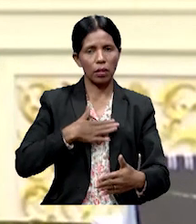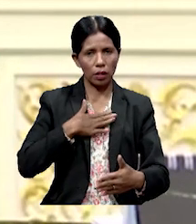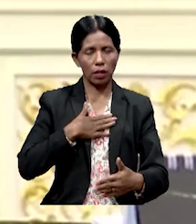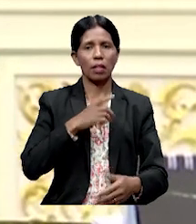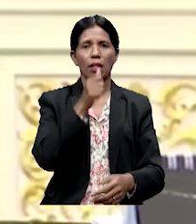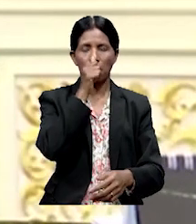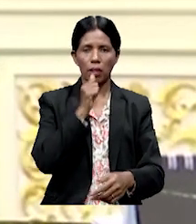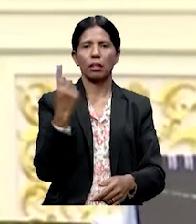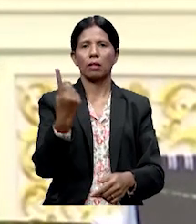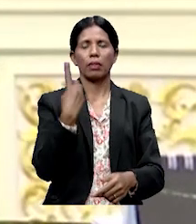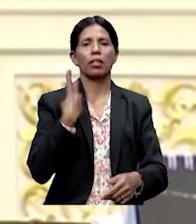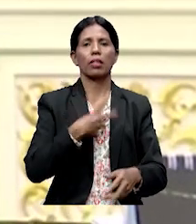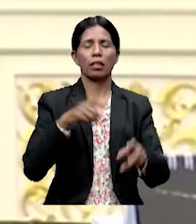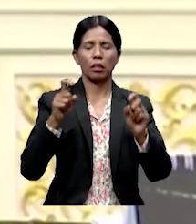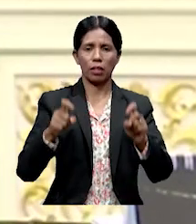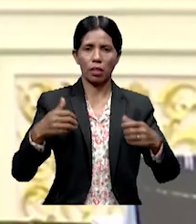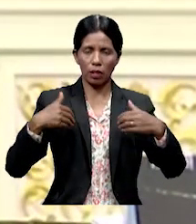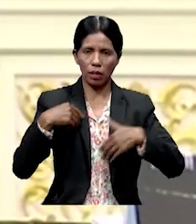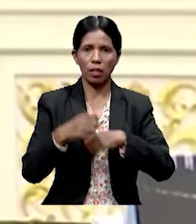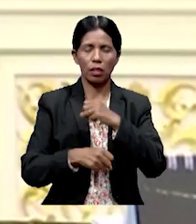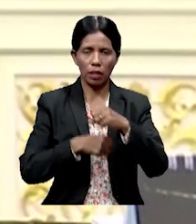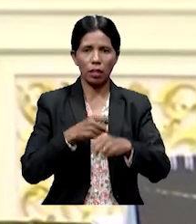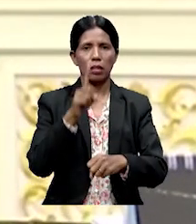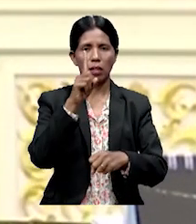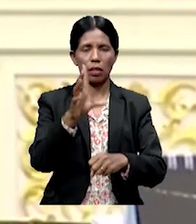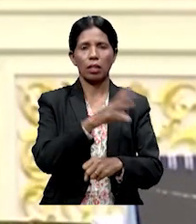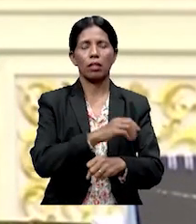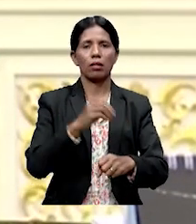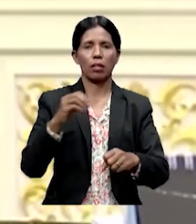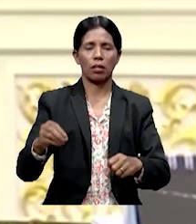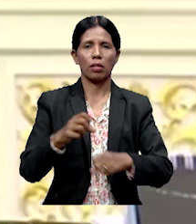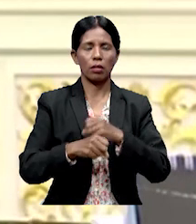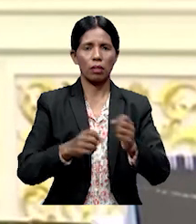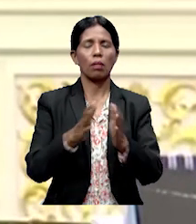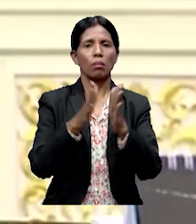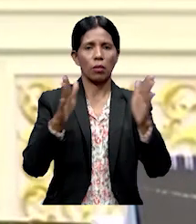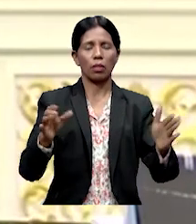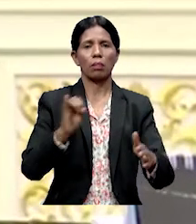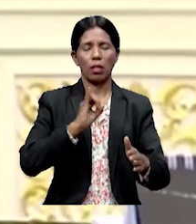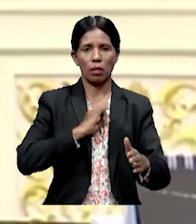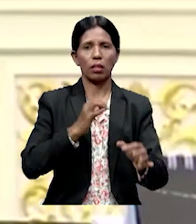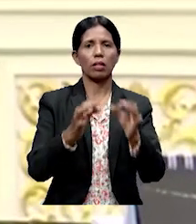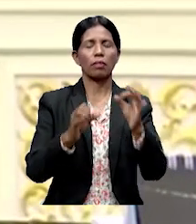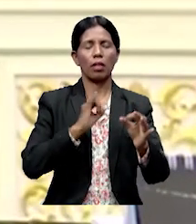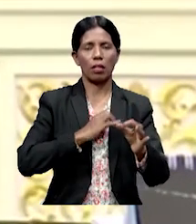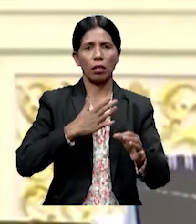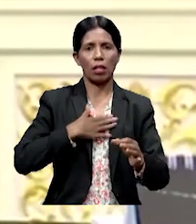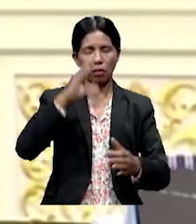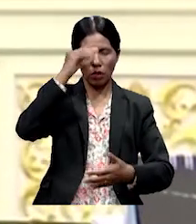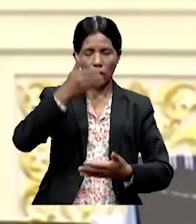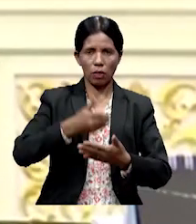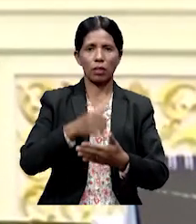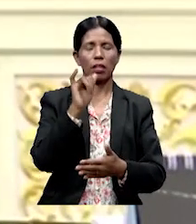Hakmatek Nafatin, Ita tem que ir a sacrifício e da det no sacrifício bot liu makau, mas que hau nia oan aceita